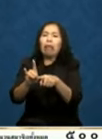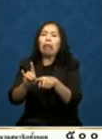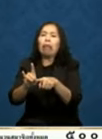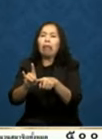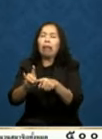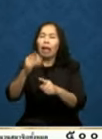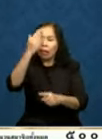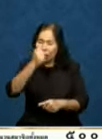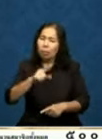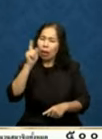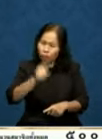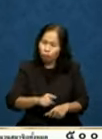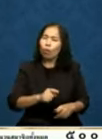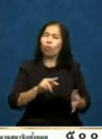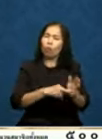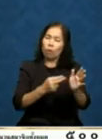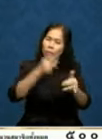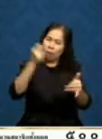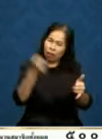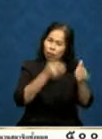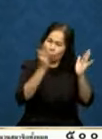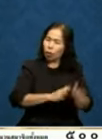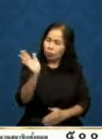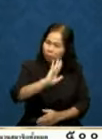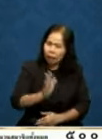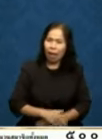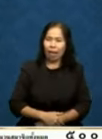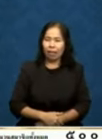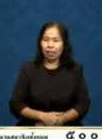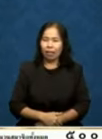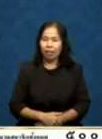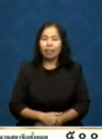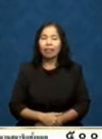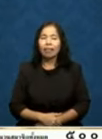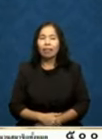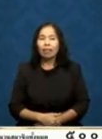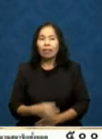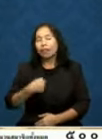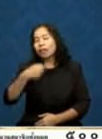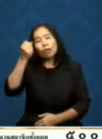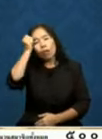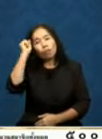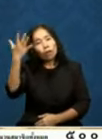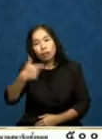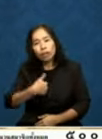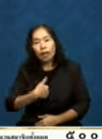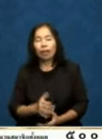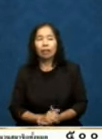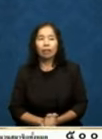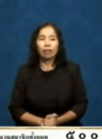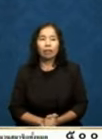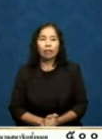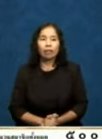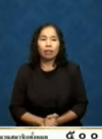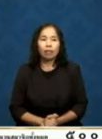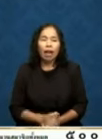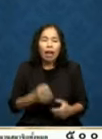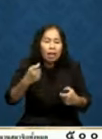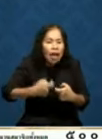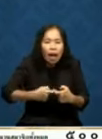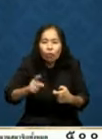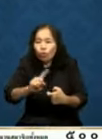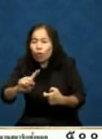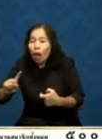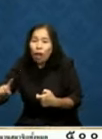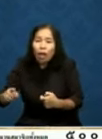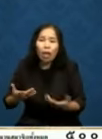ำไมเราจะผ่านกฎหมายทารุณกรรมมนุษย์ไม่ได้อะคะดิฉันก็ไม่เข้าใจว่ามันจะยากตรงไหนถ้าเราจะท